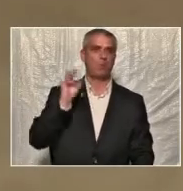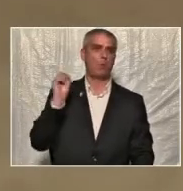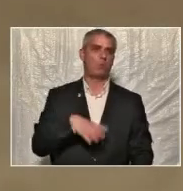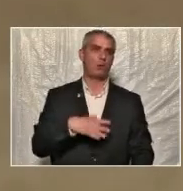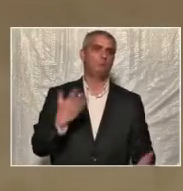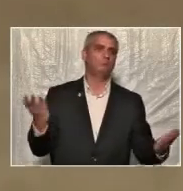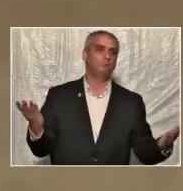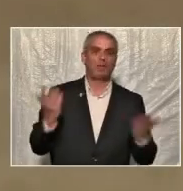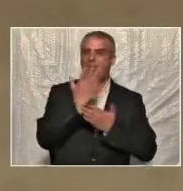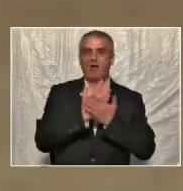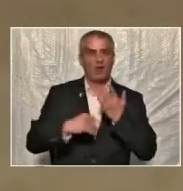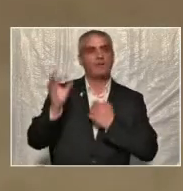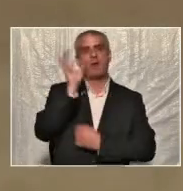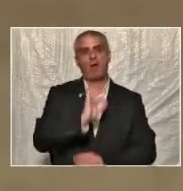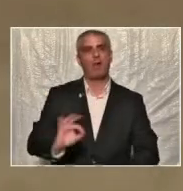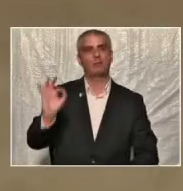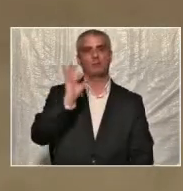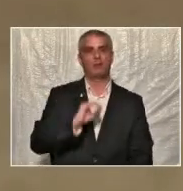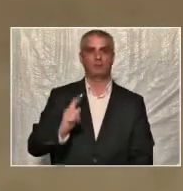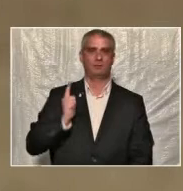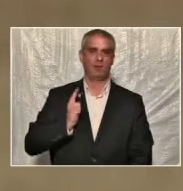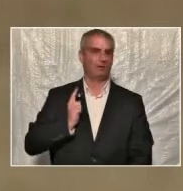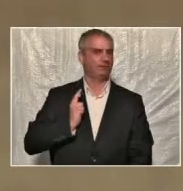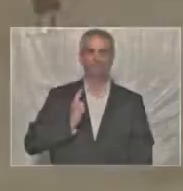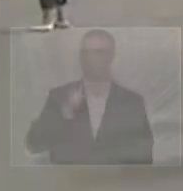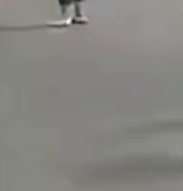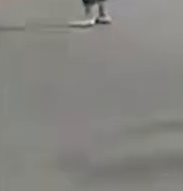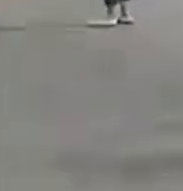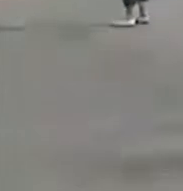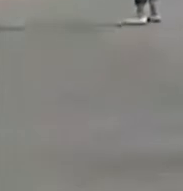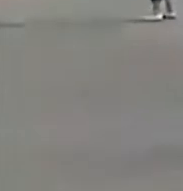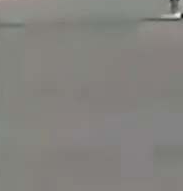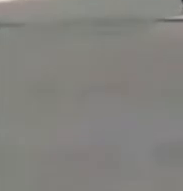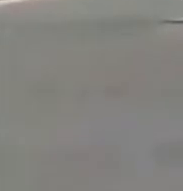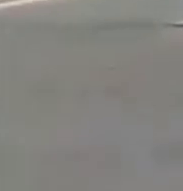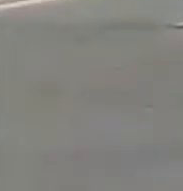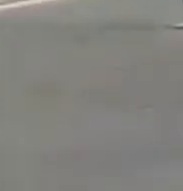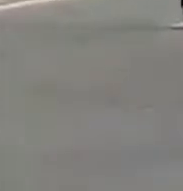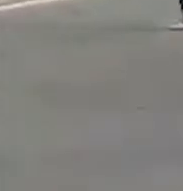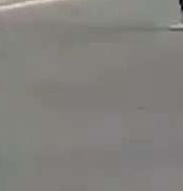לשווא. חלקכן עדיין מחכות. הם לא יחזרו.